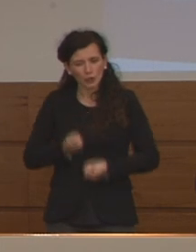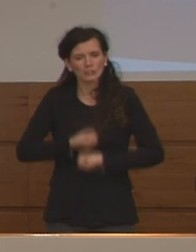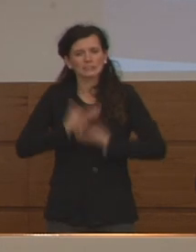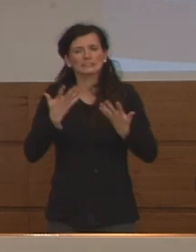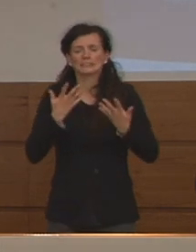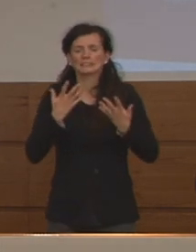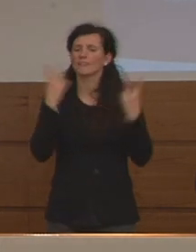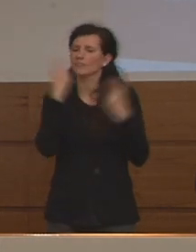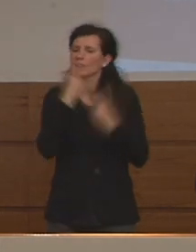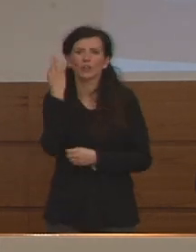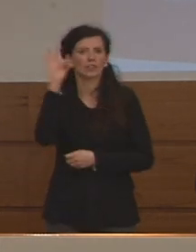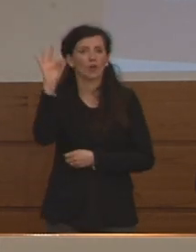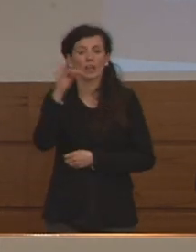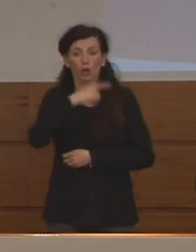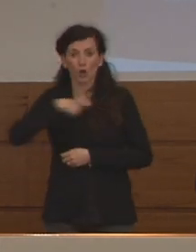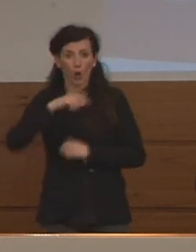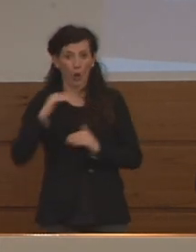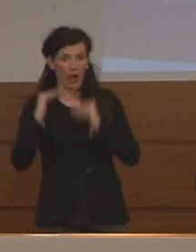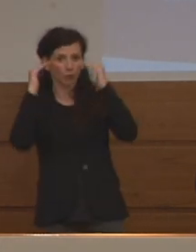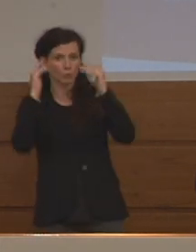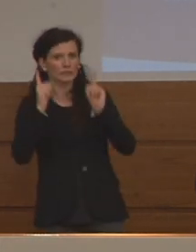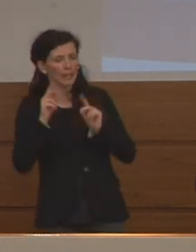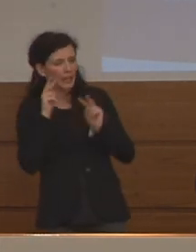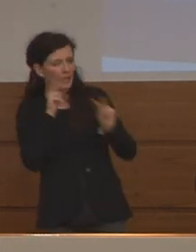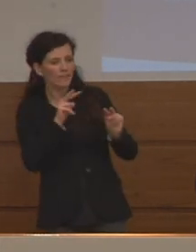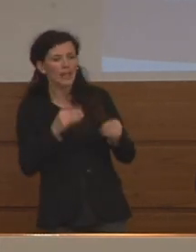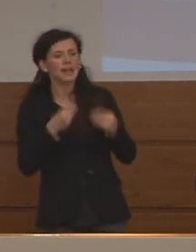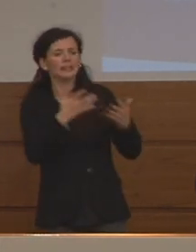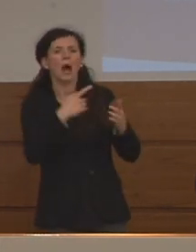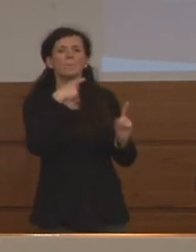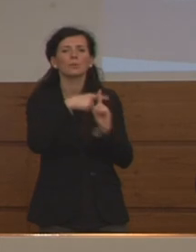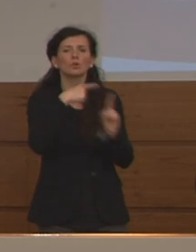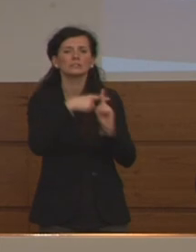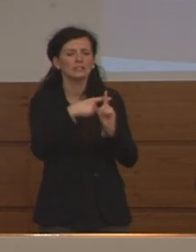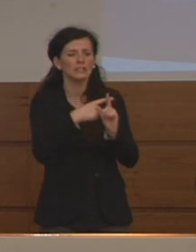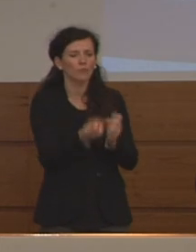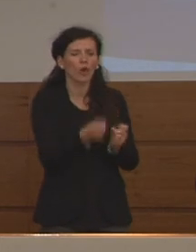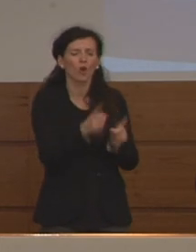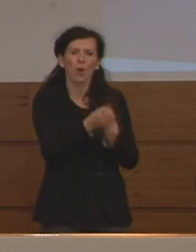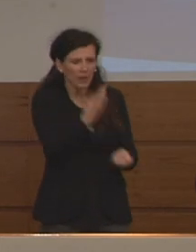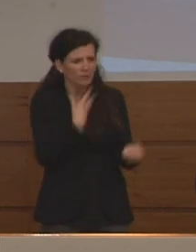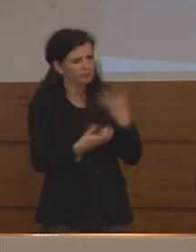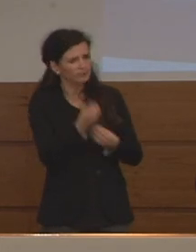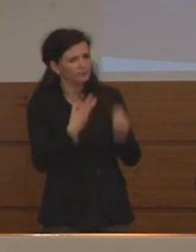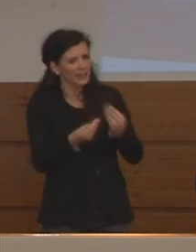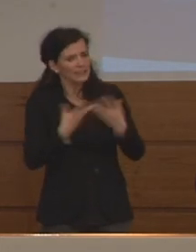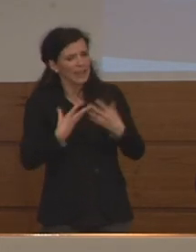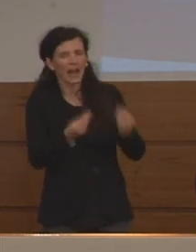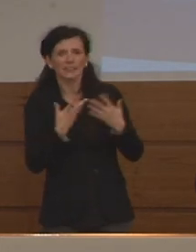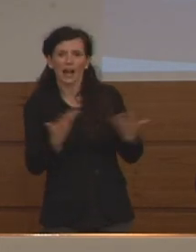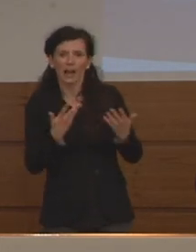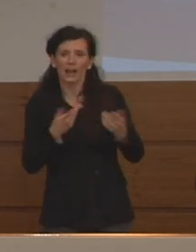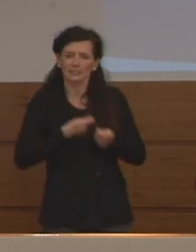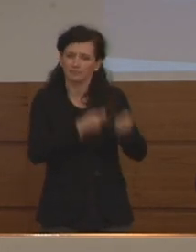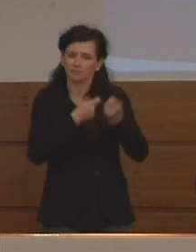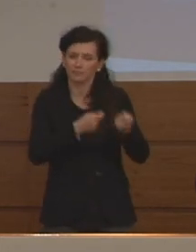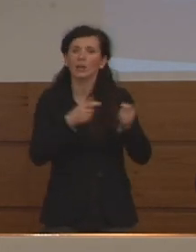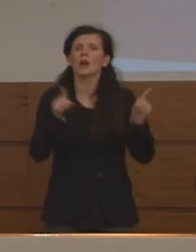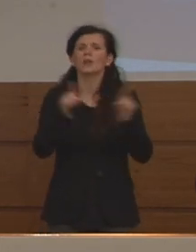valorizzare tutte le positività mi veniva raccontato è detto ma è un problema molto vissuto quello per esempio dell'addormentamento